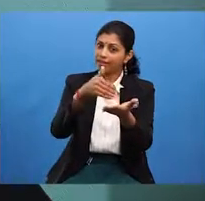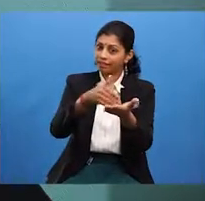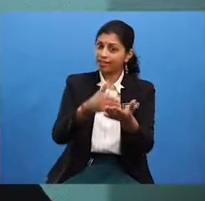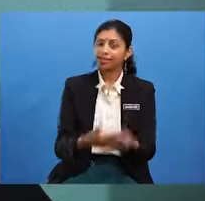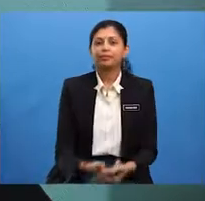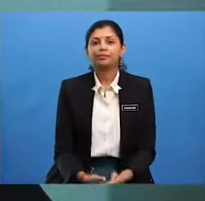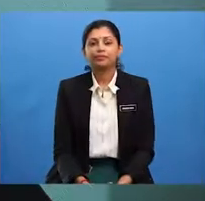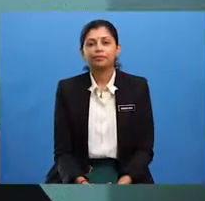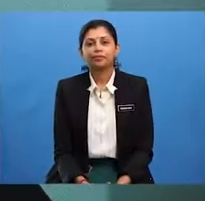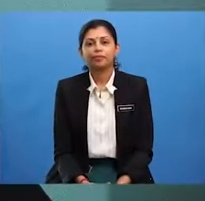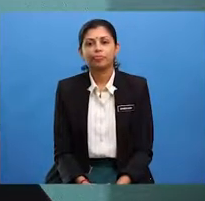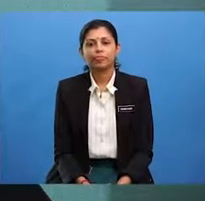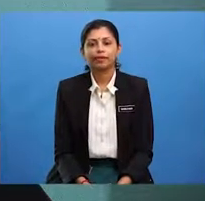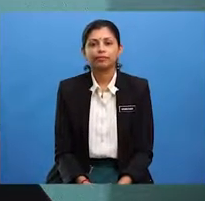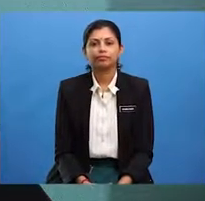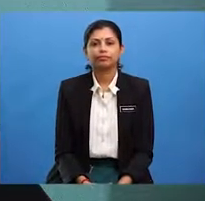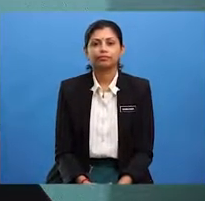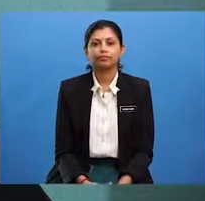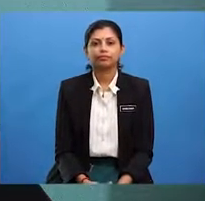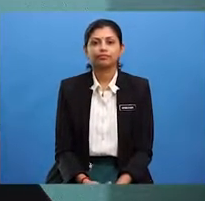kamu mungkin ada selepas ini.